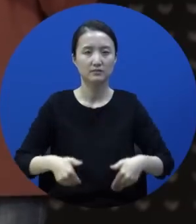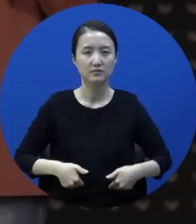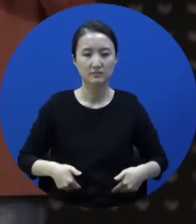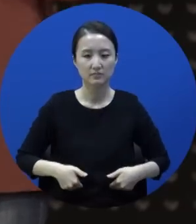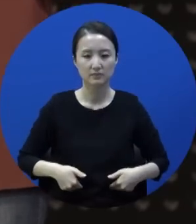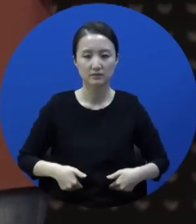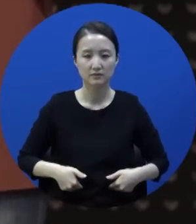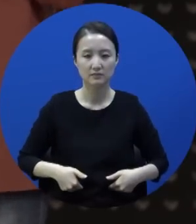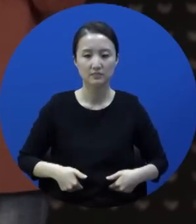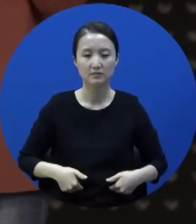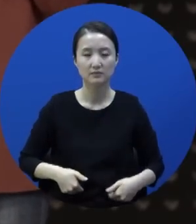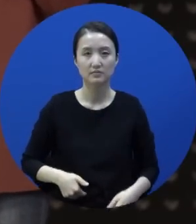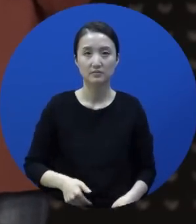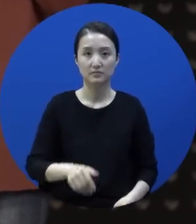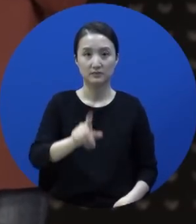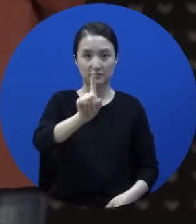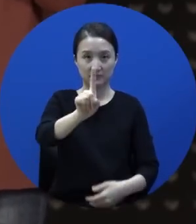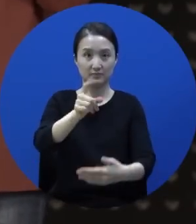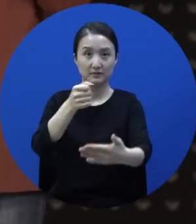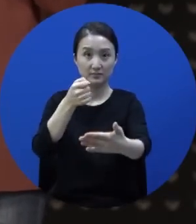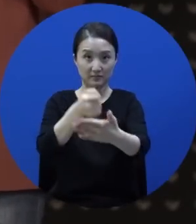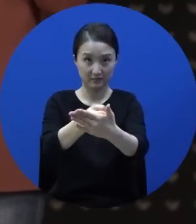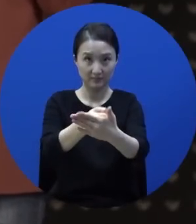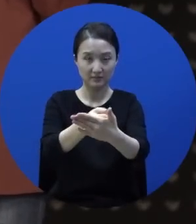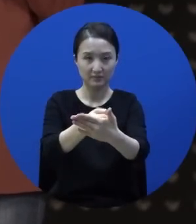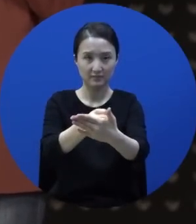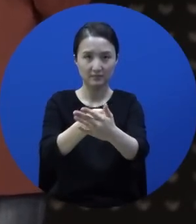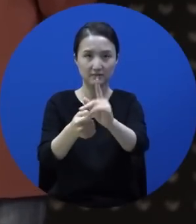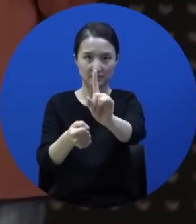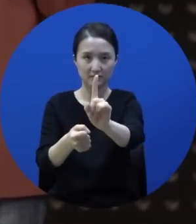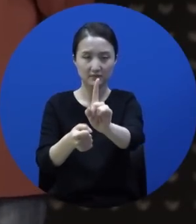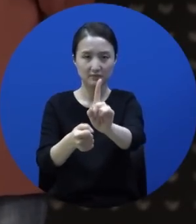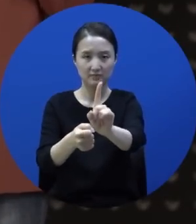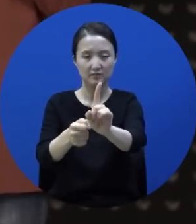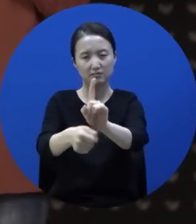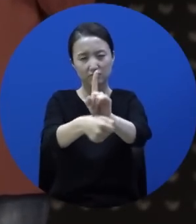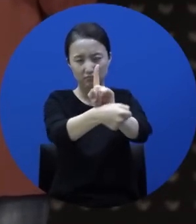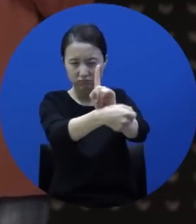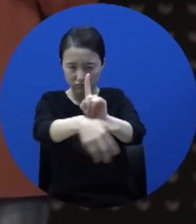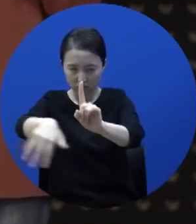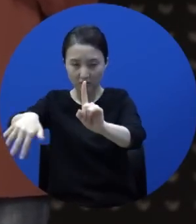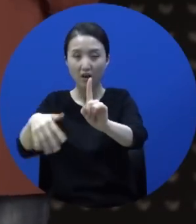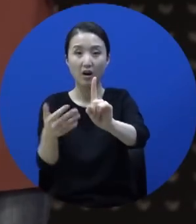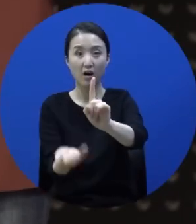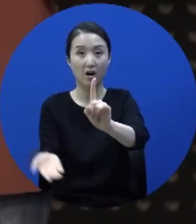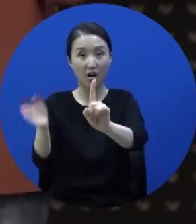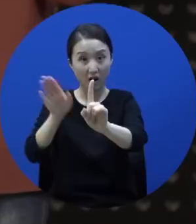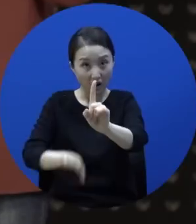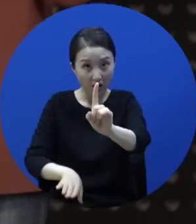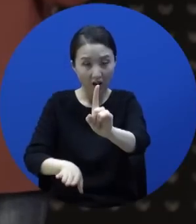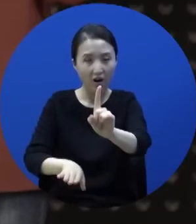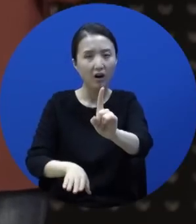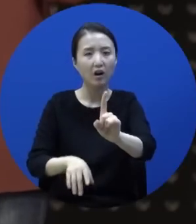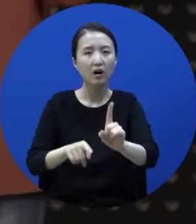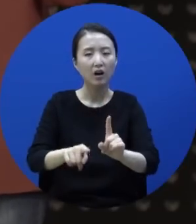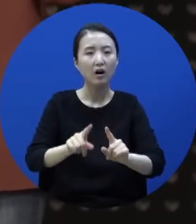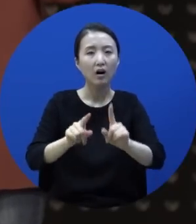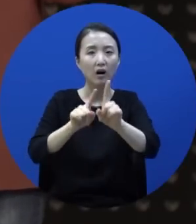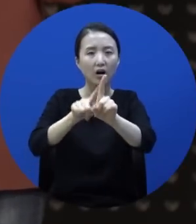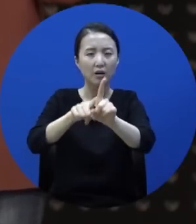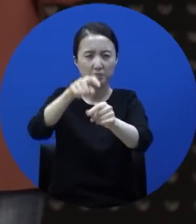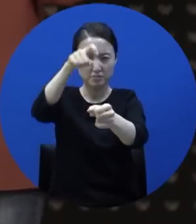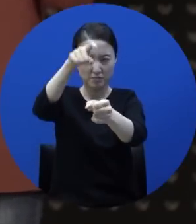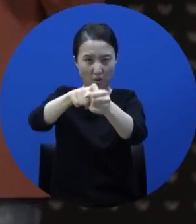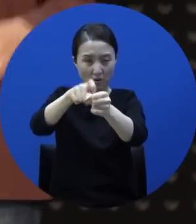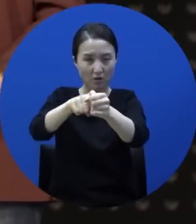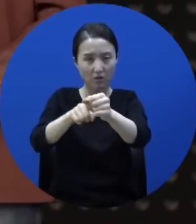정해진 목적지는요. 그 하나의 채널에서 다수의 채널이 움직인다고 하더라도 그 다수의 채널은 그 하나의 채널을